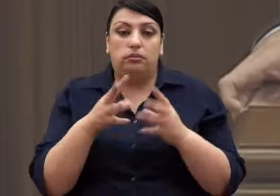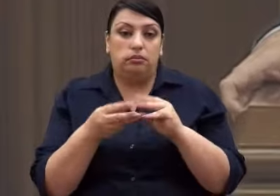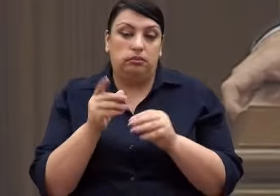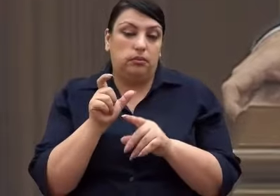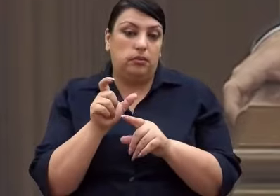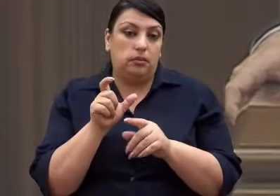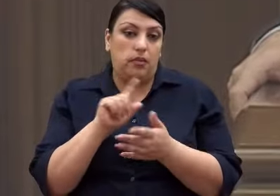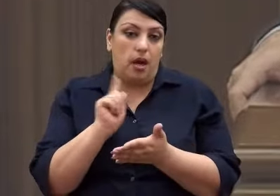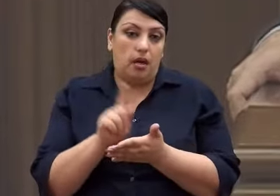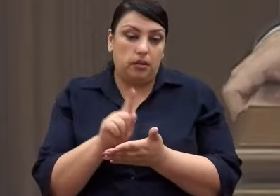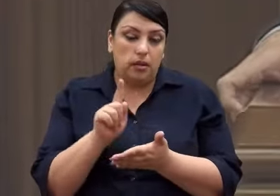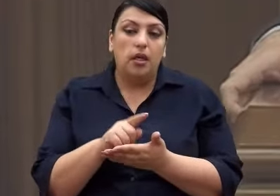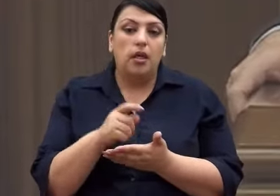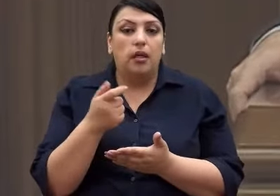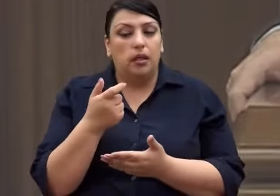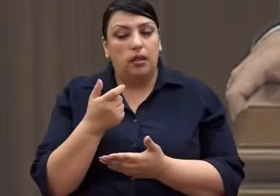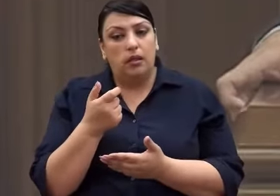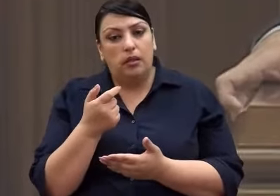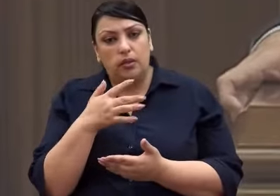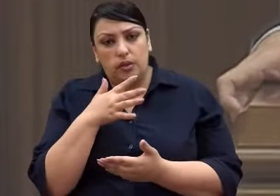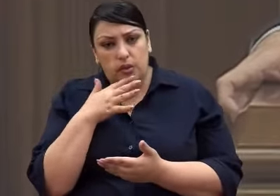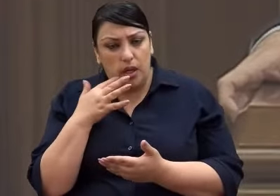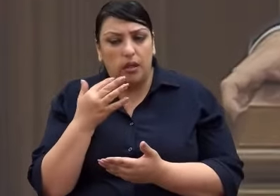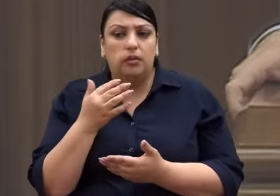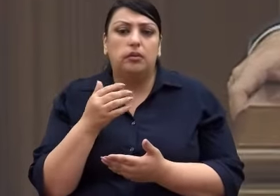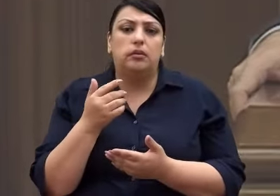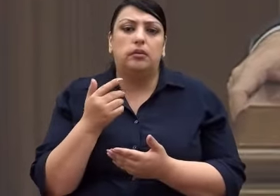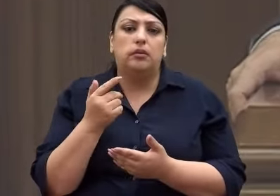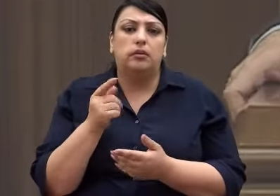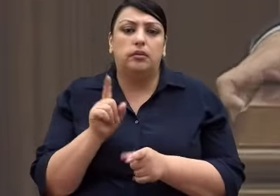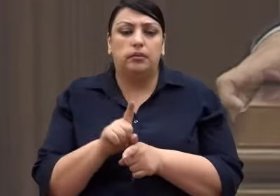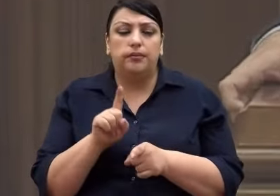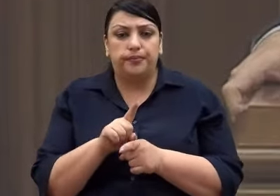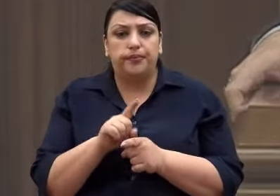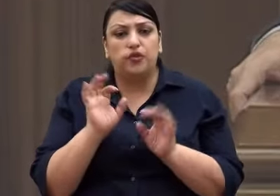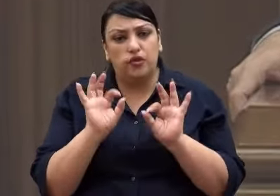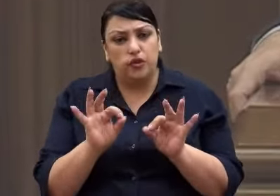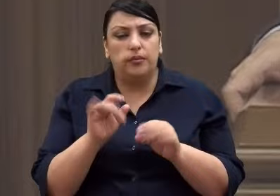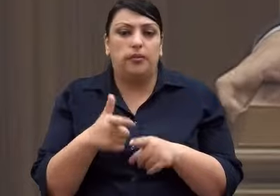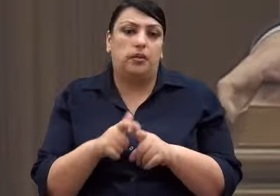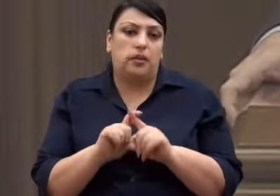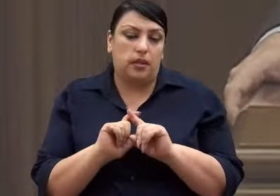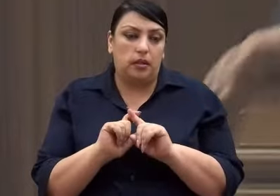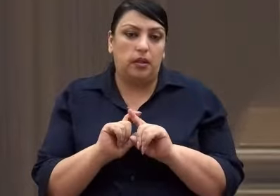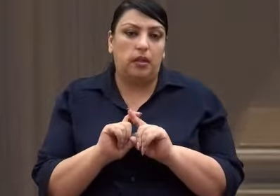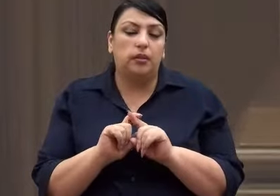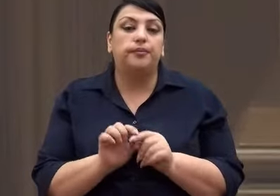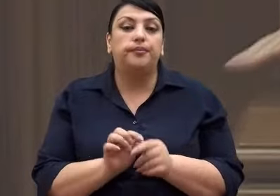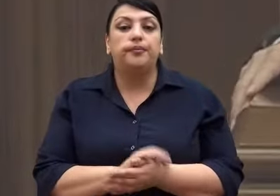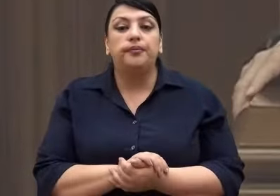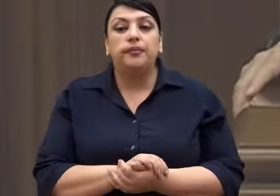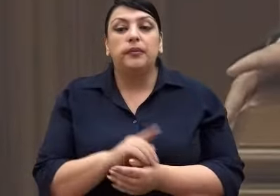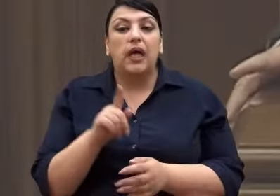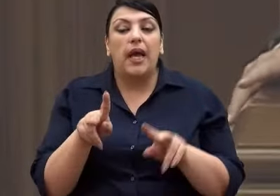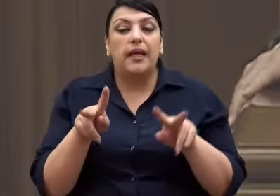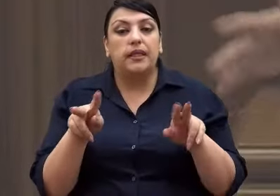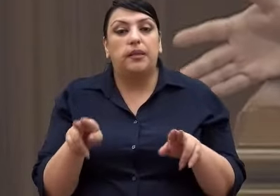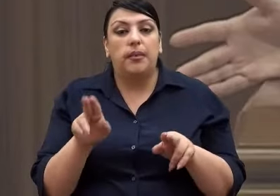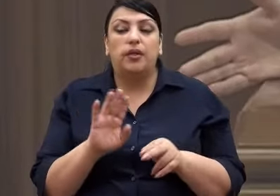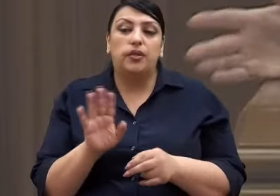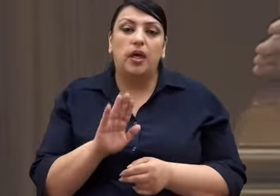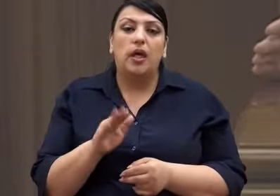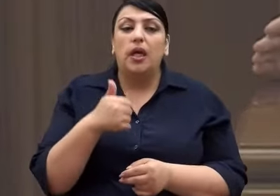լսել բովանդակային և ոչ քարոշչական, ոչ լոզունգային պատասխաններ, ոչ այն տիպի պատասխաններ, որ լավ